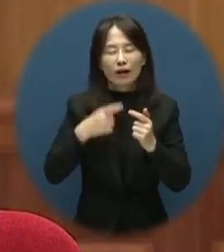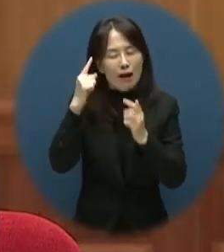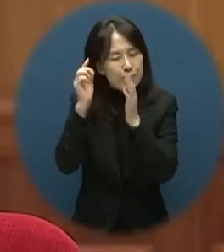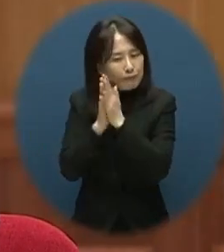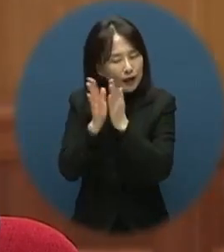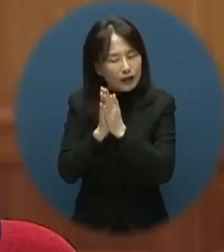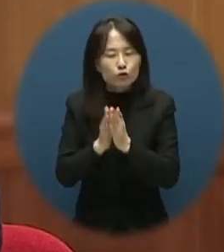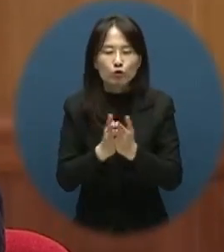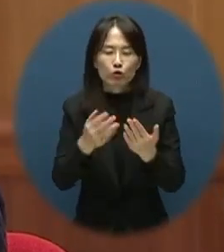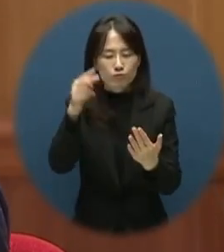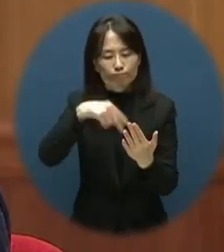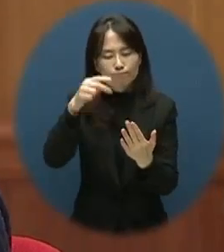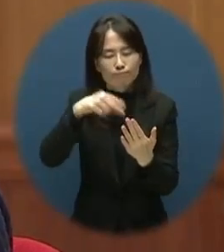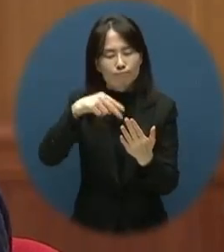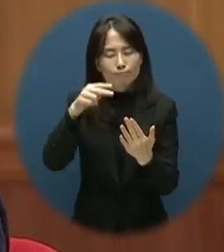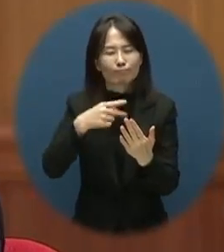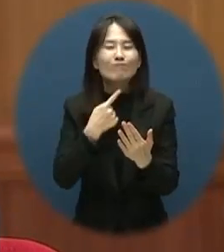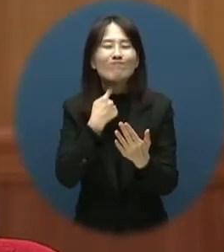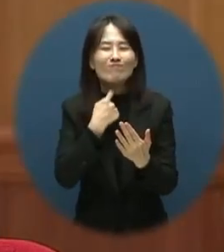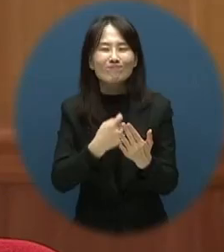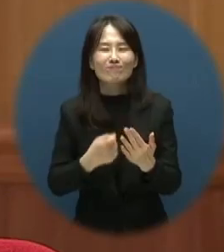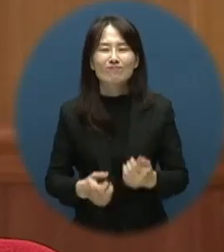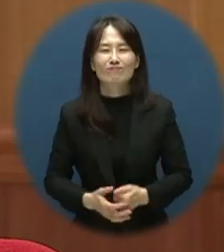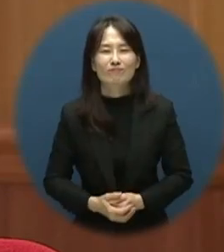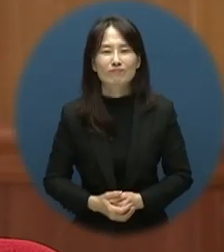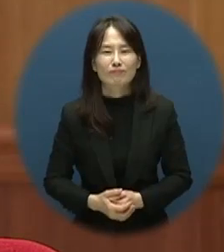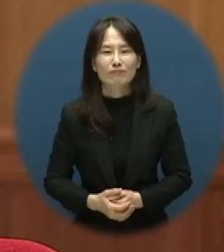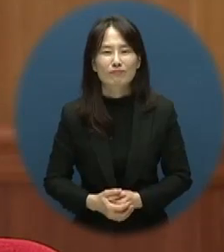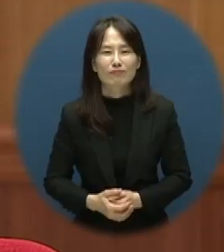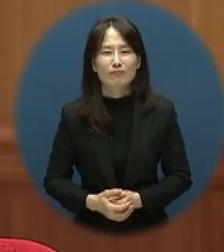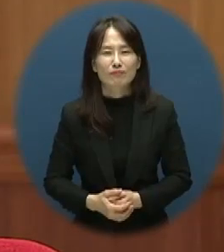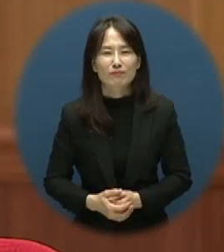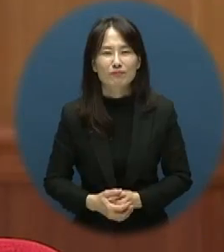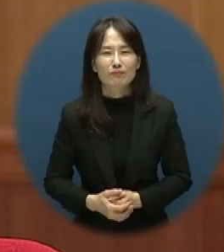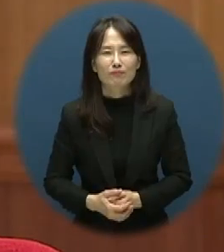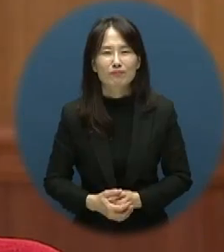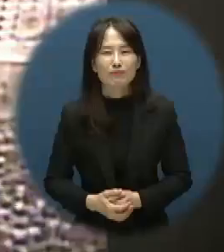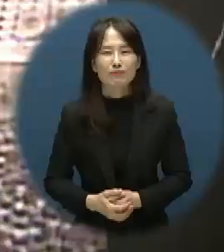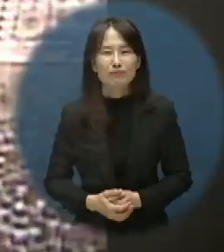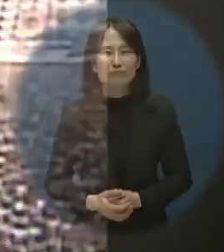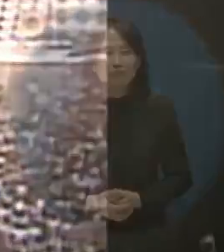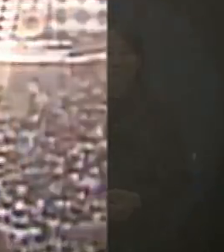원본 한번 봐야 되겠다. 네. 그래서 이렇게 공부했죠.